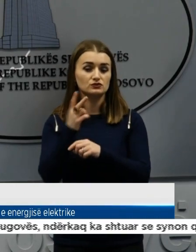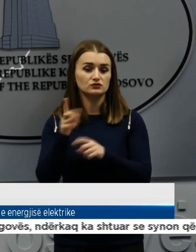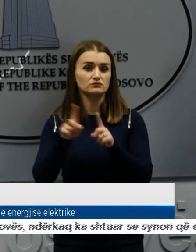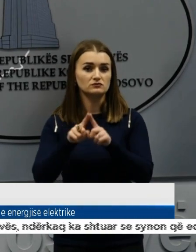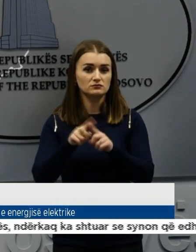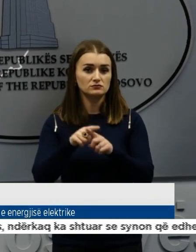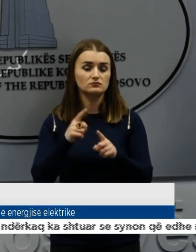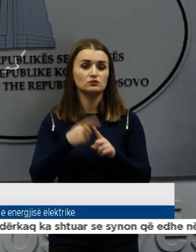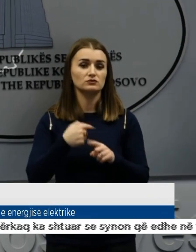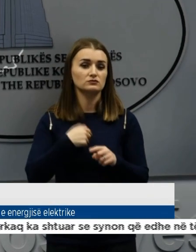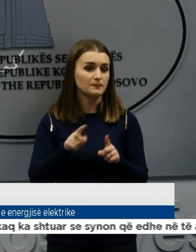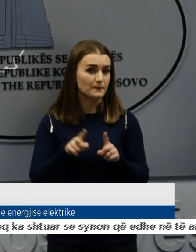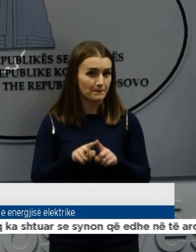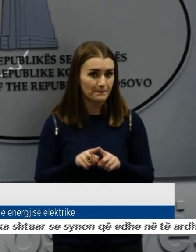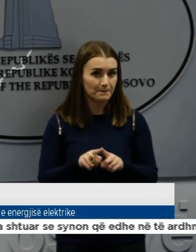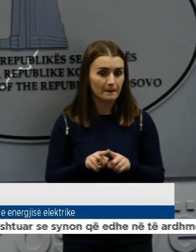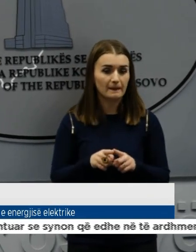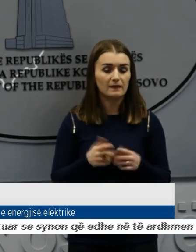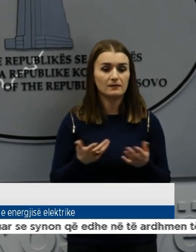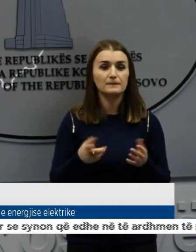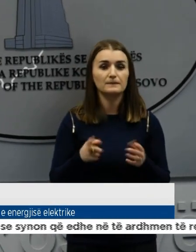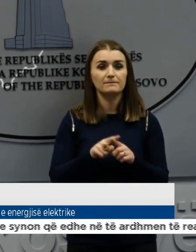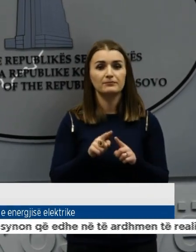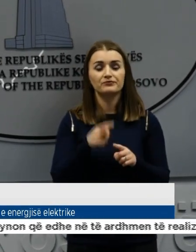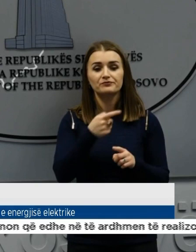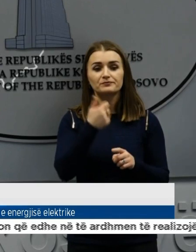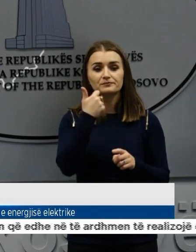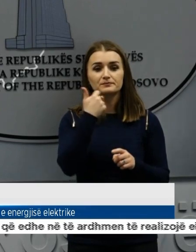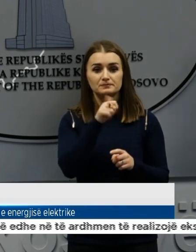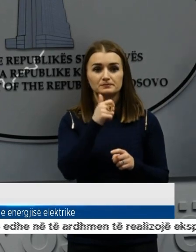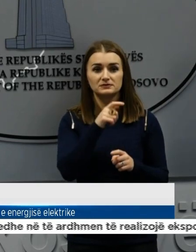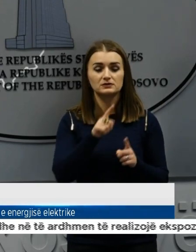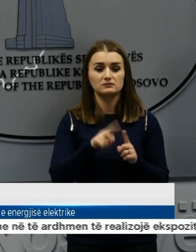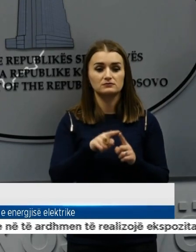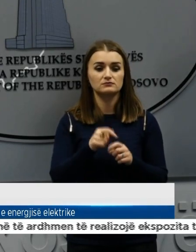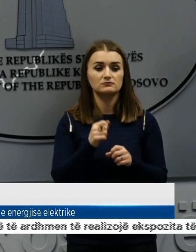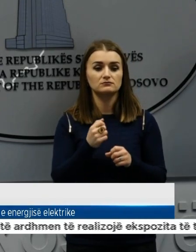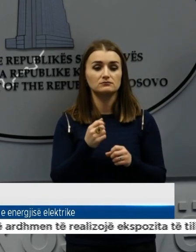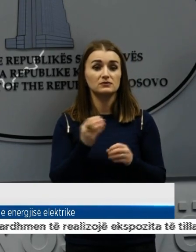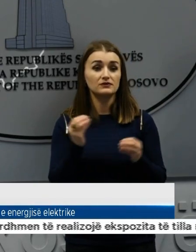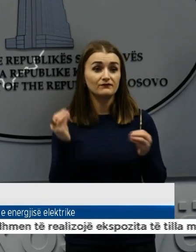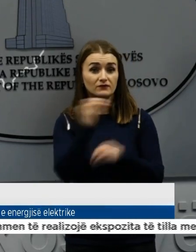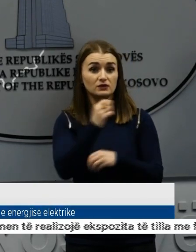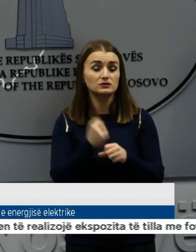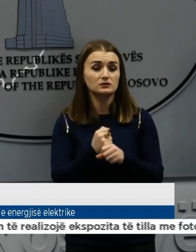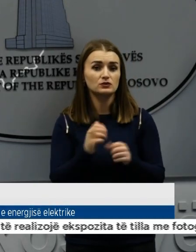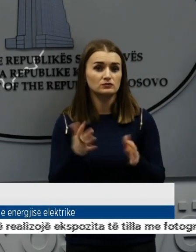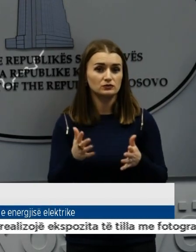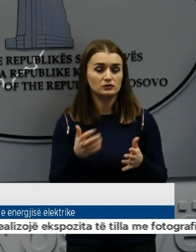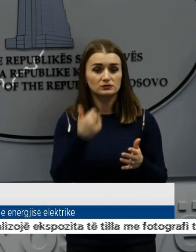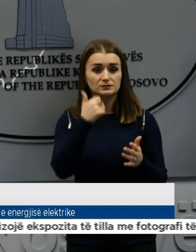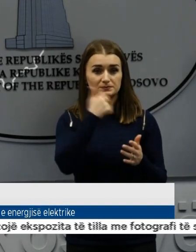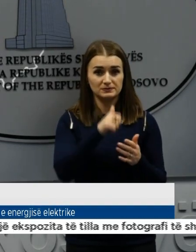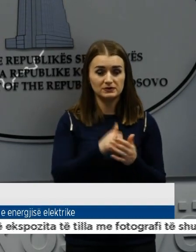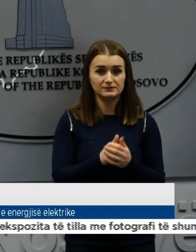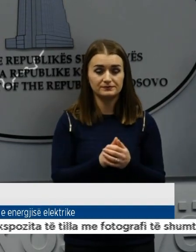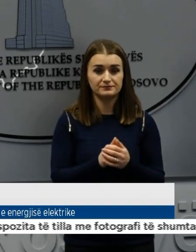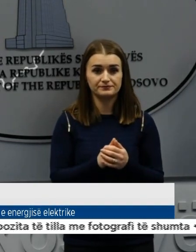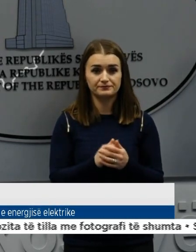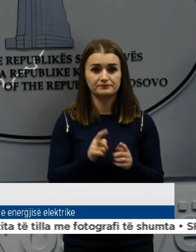pak munden dhe shumë pak kanë mundur të bëjnë gjatë kësaj situate, duke qenë se faktori kryesor që do të na ndihmon të